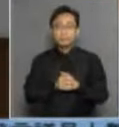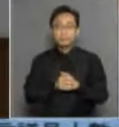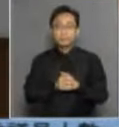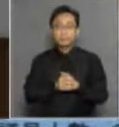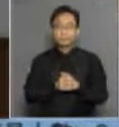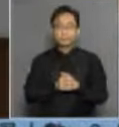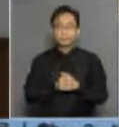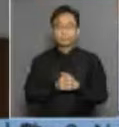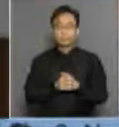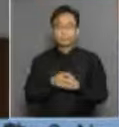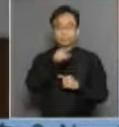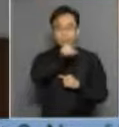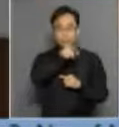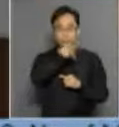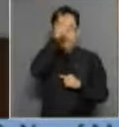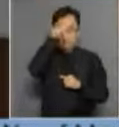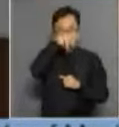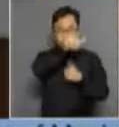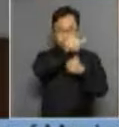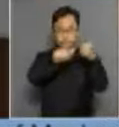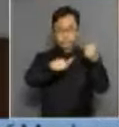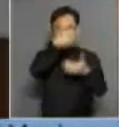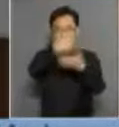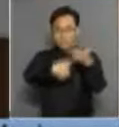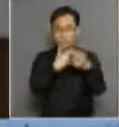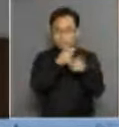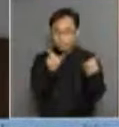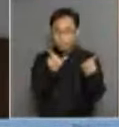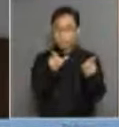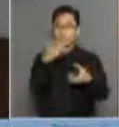要減他們的人工，或者講到個薪酬問題，